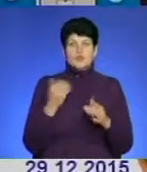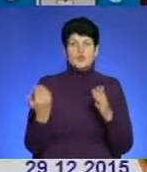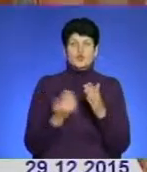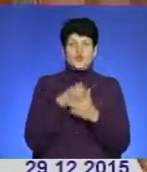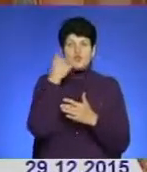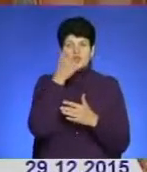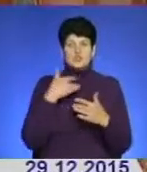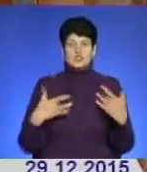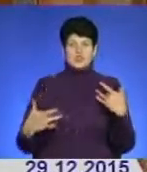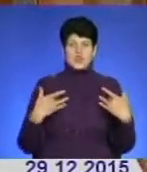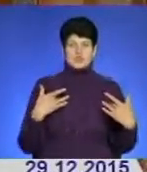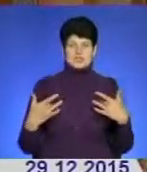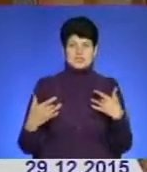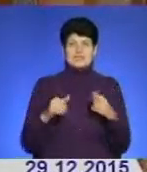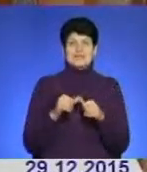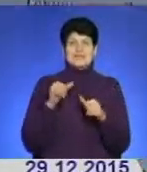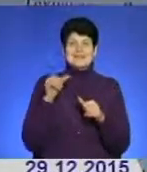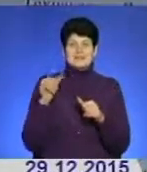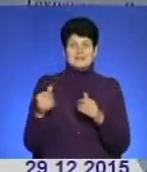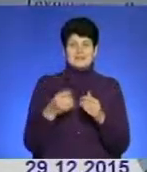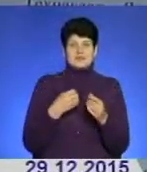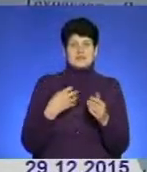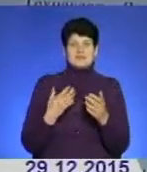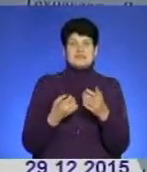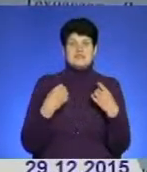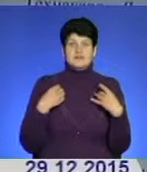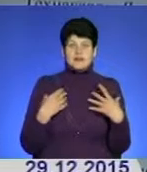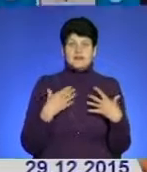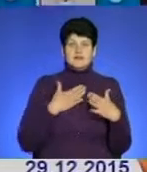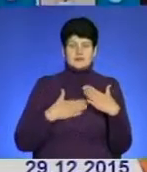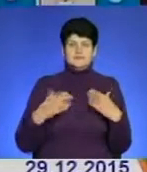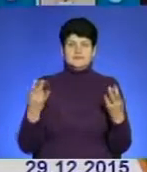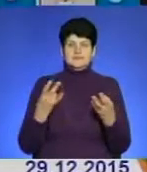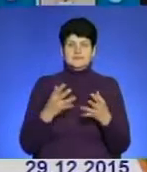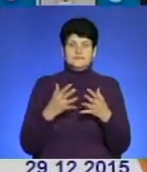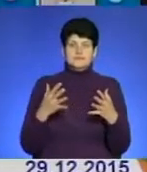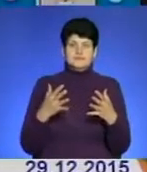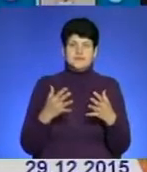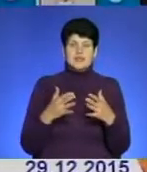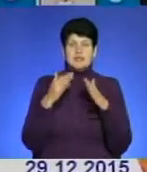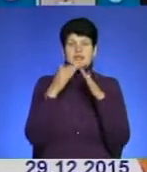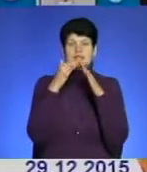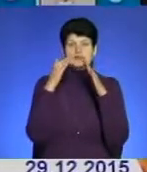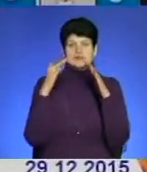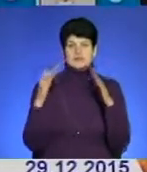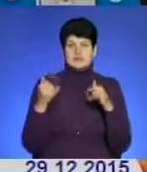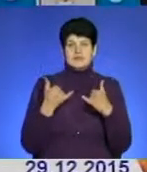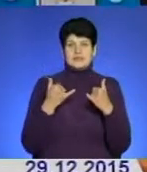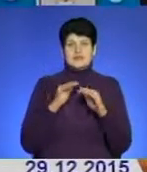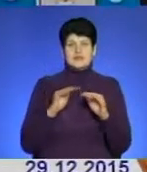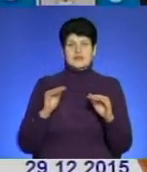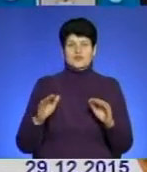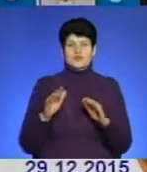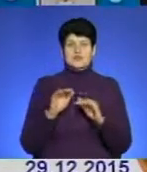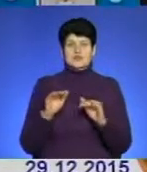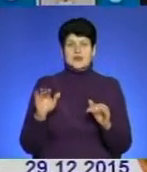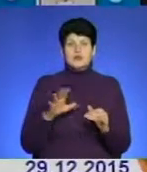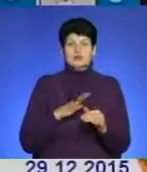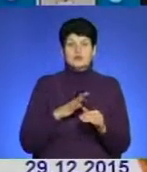концерт. Адже крім наступаючих свят, радіти є чому. Шатровий дах дитсадка – це була наша мрія, яка